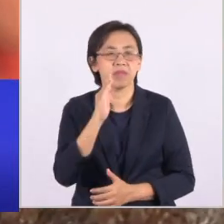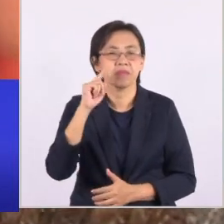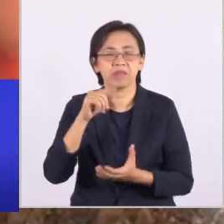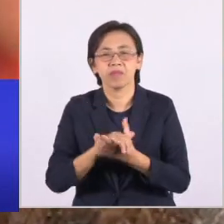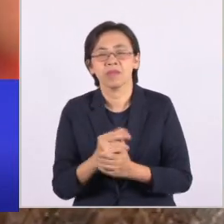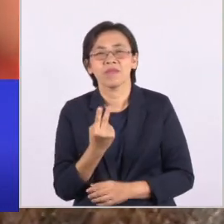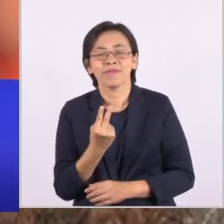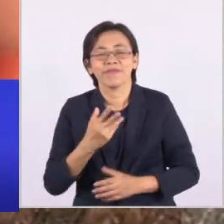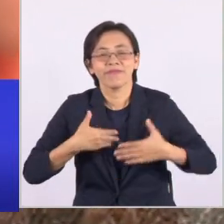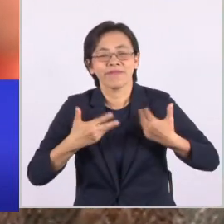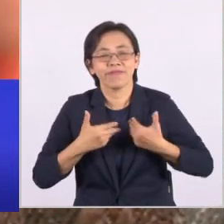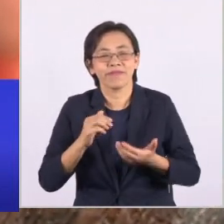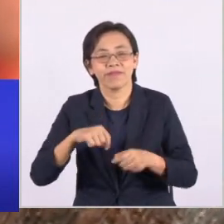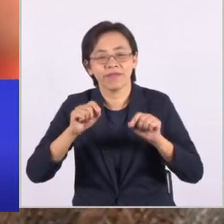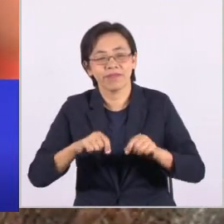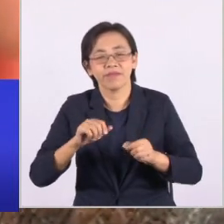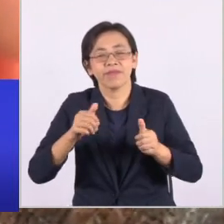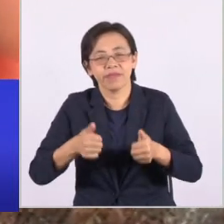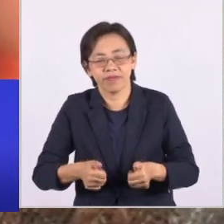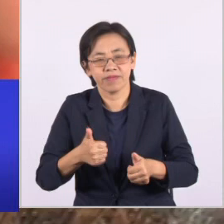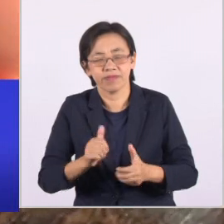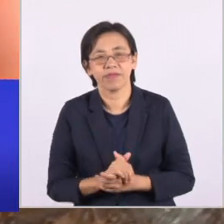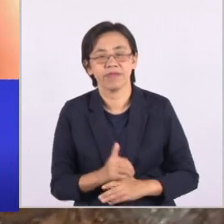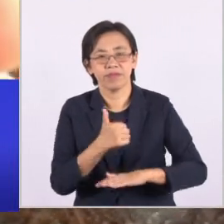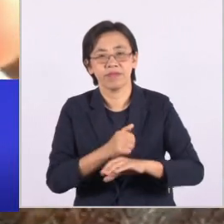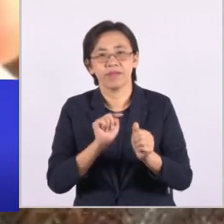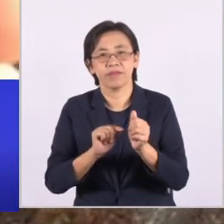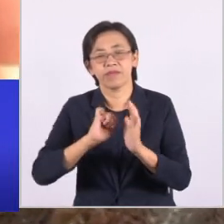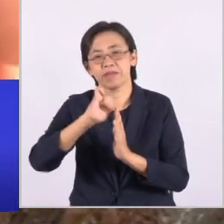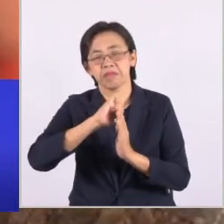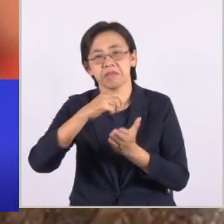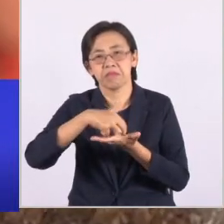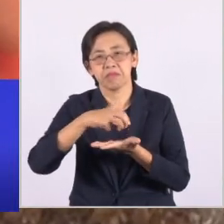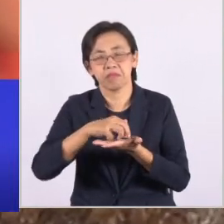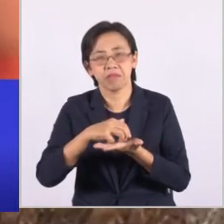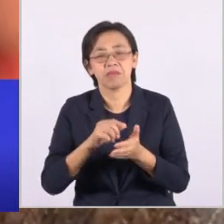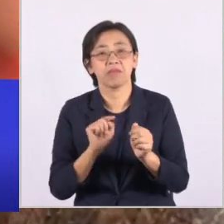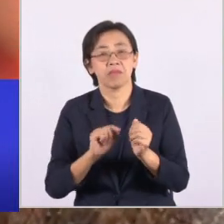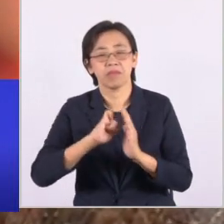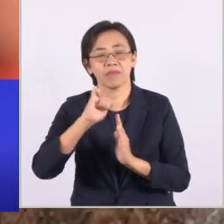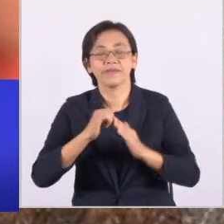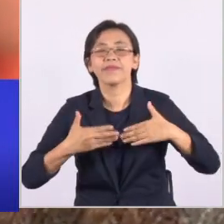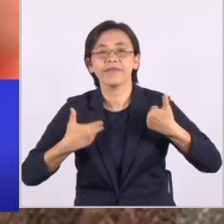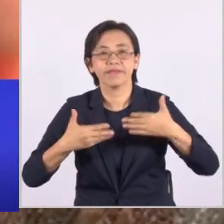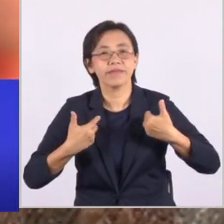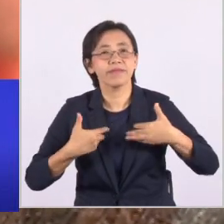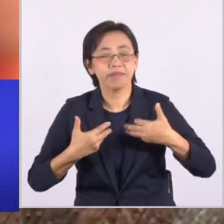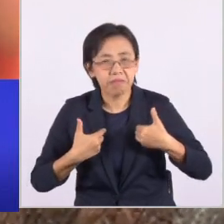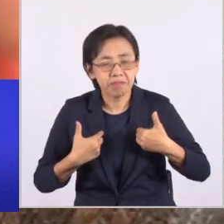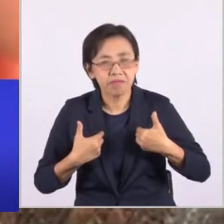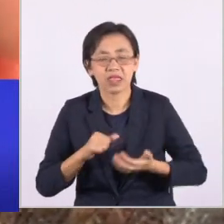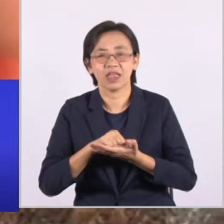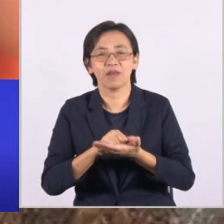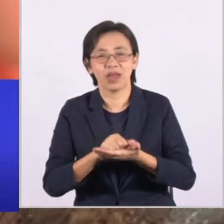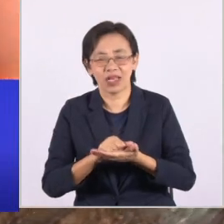เป็นอย่างมากนะคะคุณสิทธิศักดิ์ในอำเภอเมืองเชียงใหม่เนี่ยบอกว่าทางอำเภอเมืองเชียงใหม่มีความยินดีที่จะให้บริการ